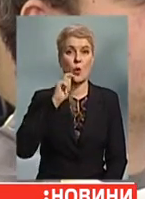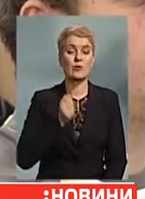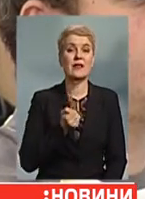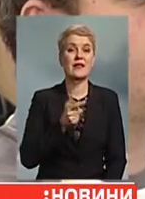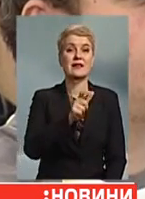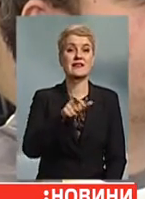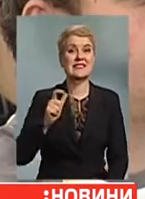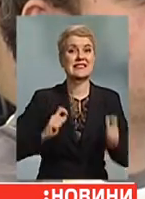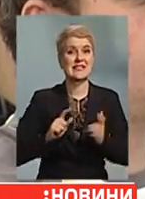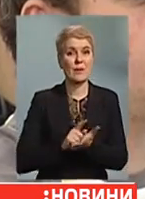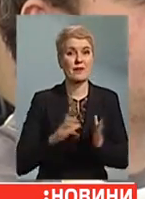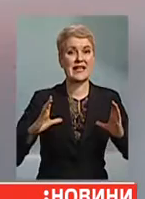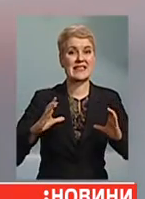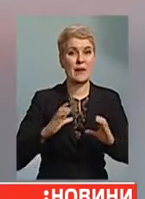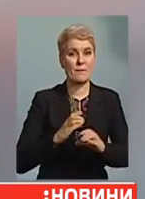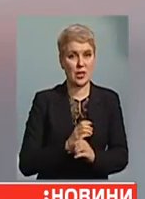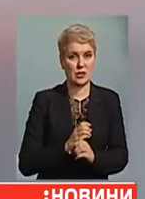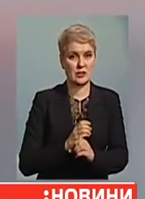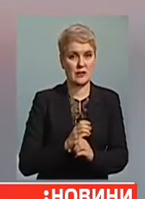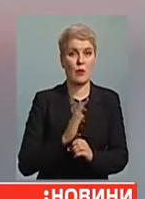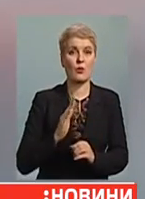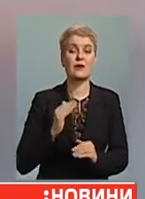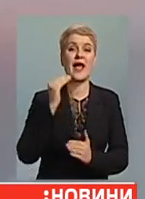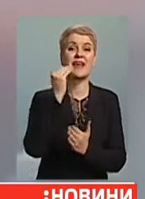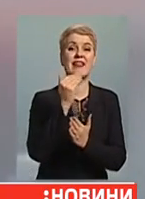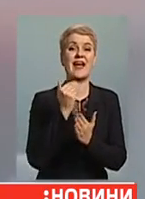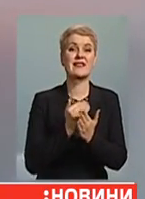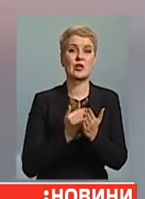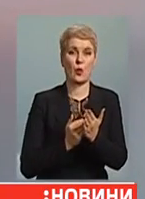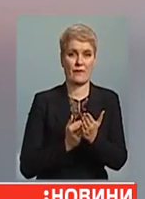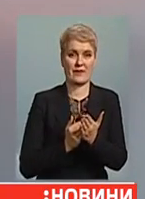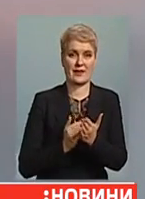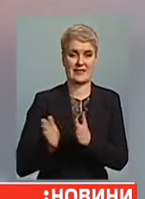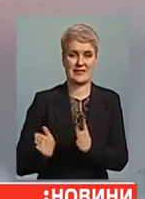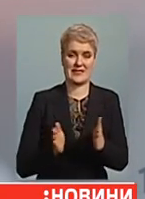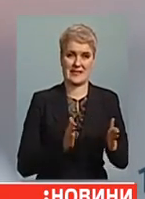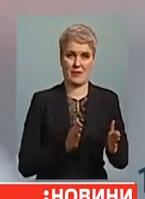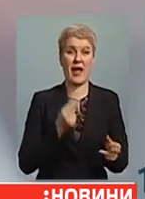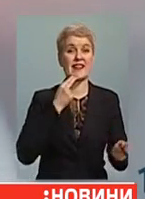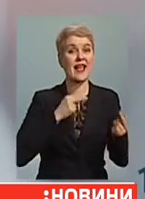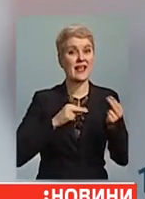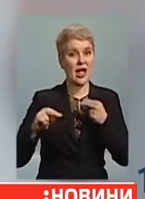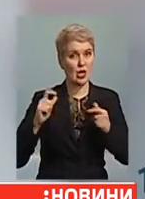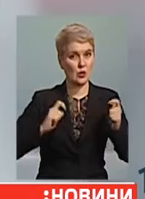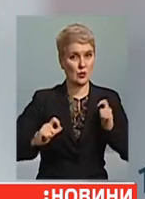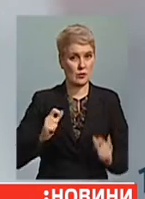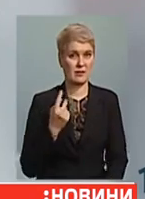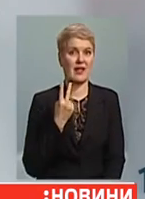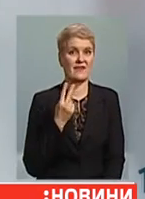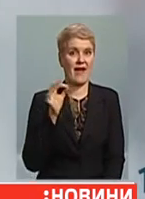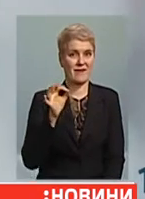запрацює рейтингова система. У стипендіальний фонд на 2017 рік закладено майже 6 мільярдів гривень. Найкращі студенти, їх буде